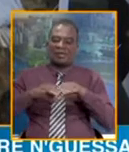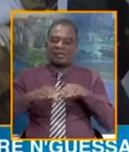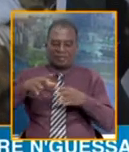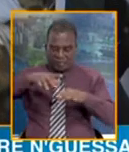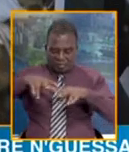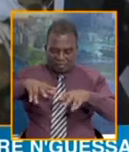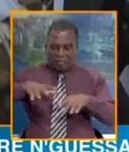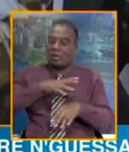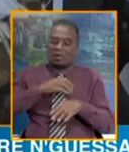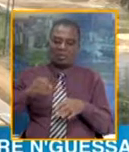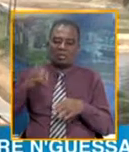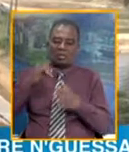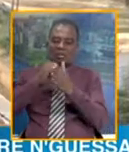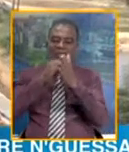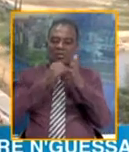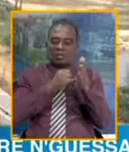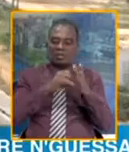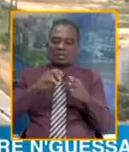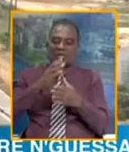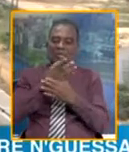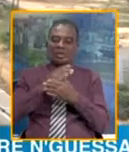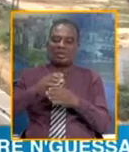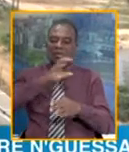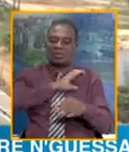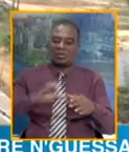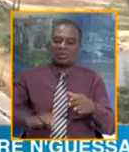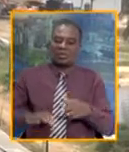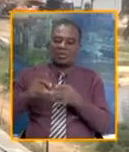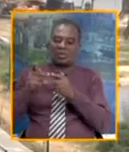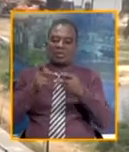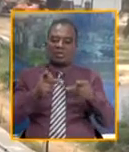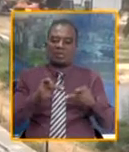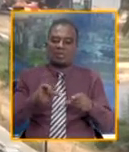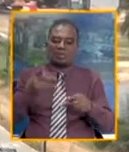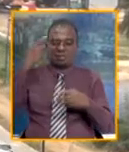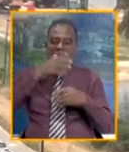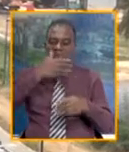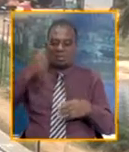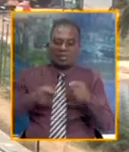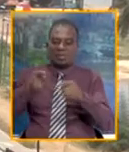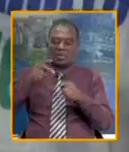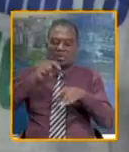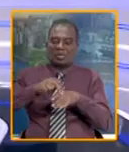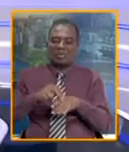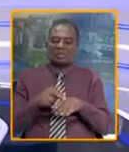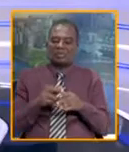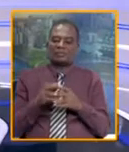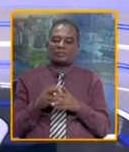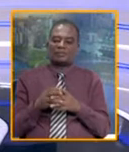pour identifier les causes des conflits intercommunautaires et propose des recommandations pour une meilleure gestion des conflits.